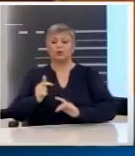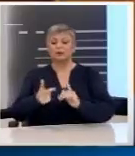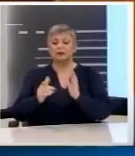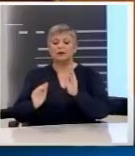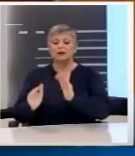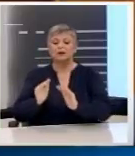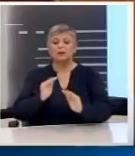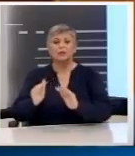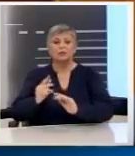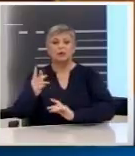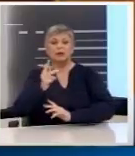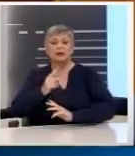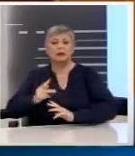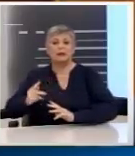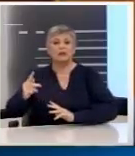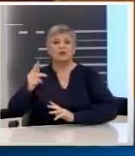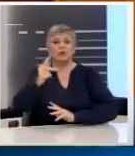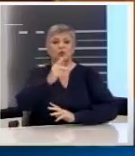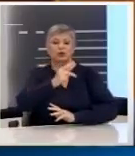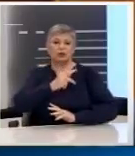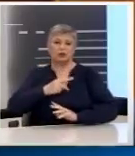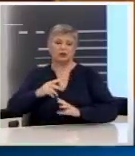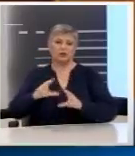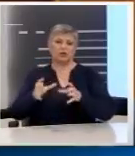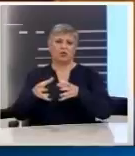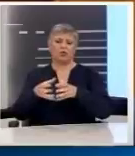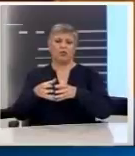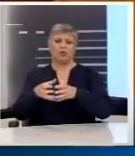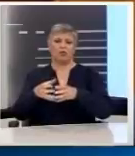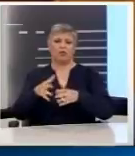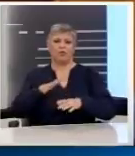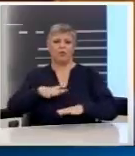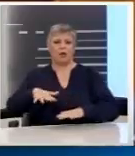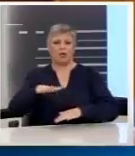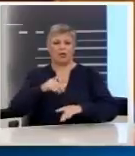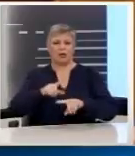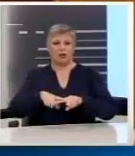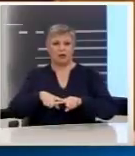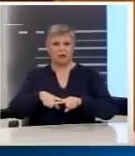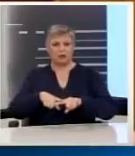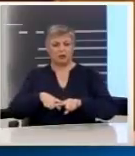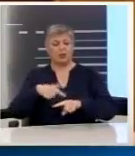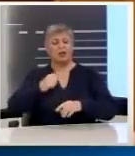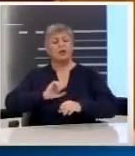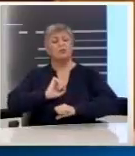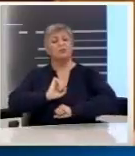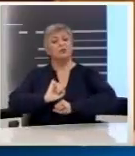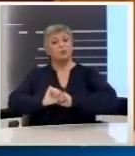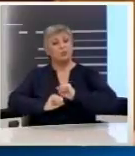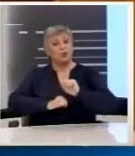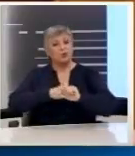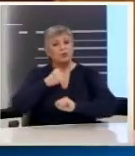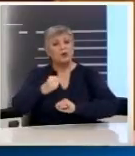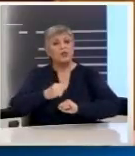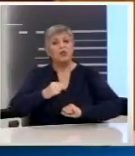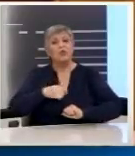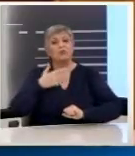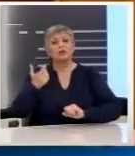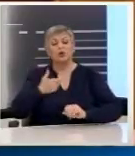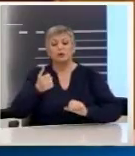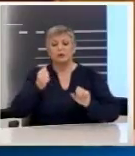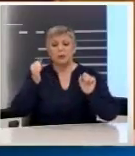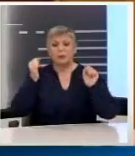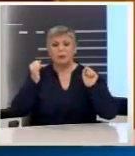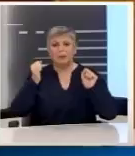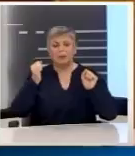πλειοψηφία. Κάναμε ό,τι είναι δυνατόν και κάνουμε ό,τι είναι δυνατόν για να αμβλύνουμε τις συνέπειες της κρίσης στο